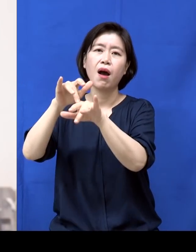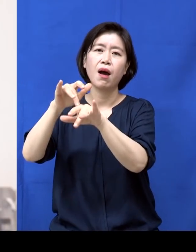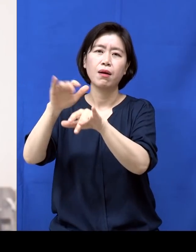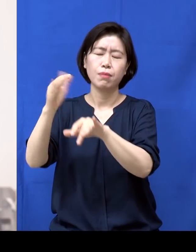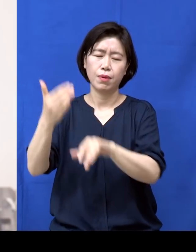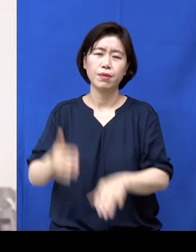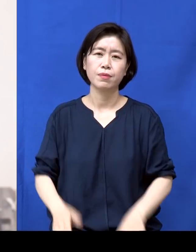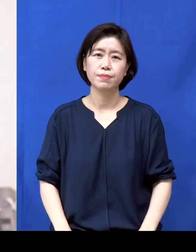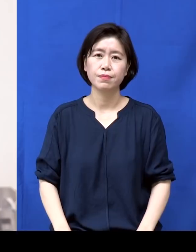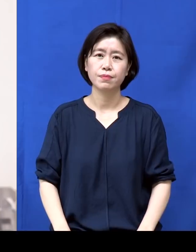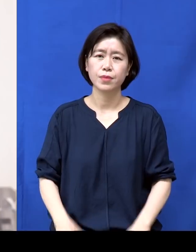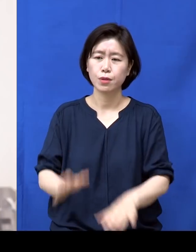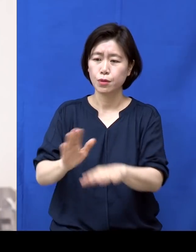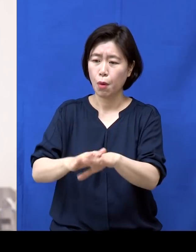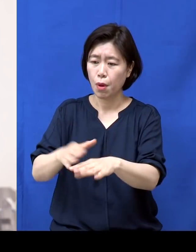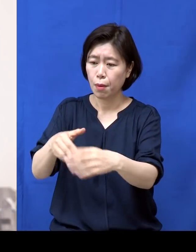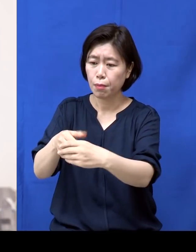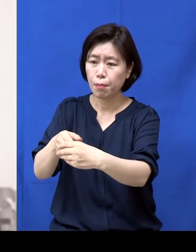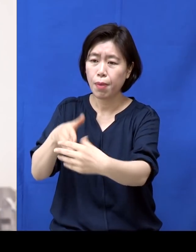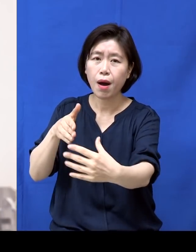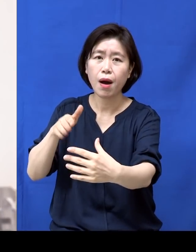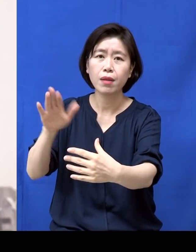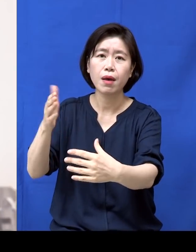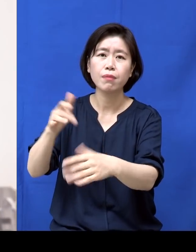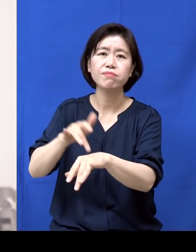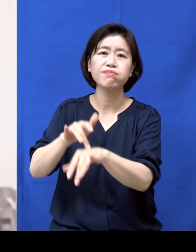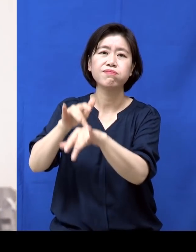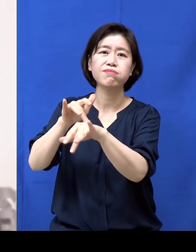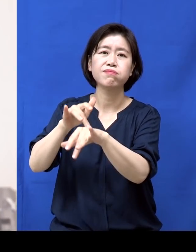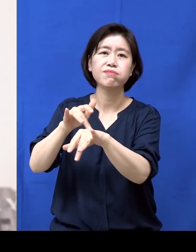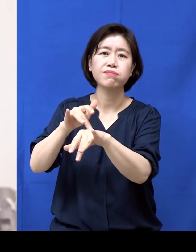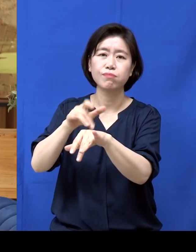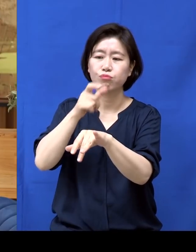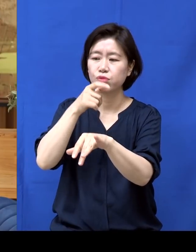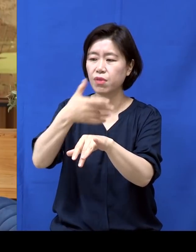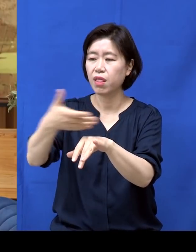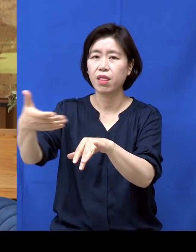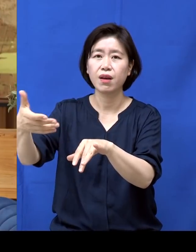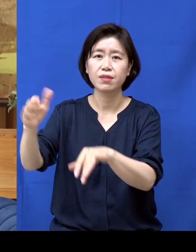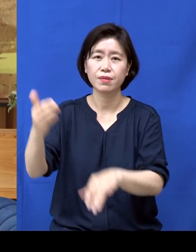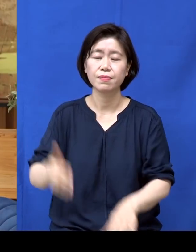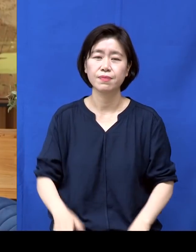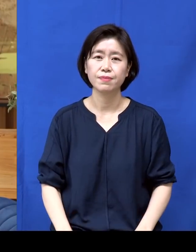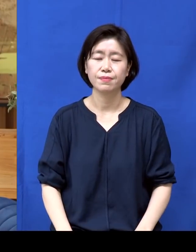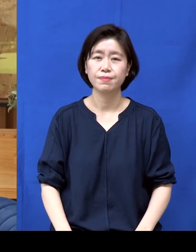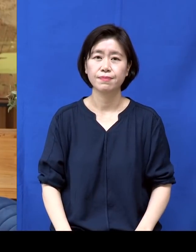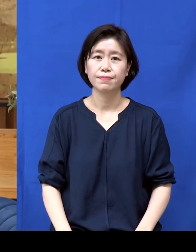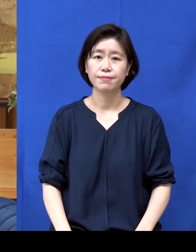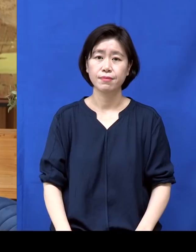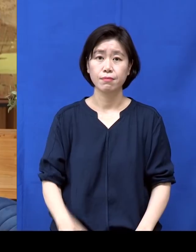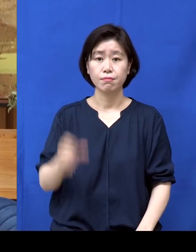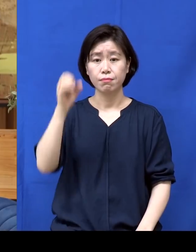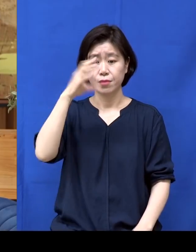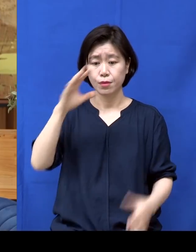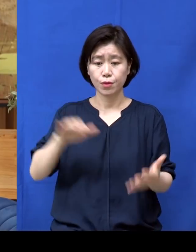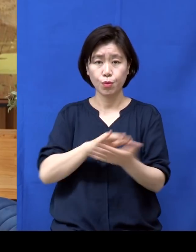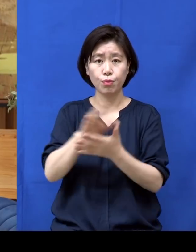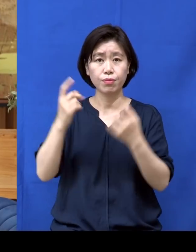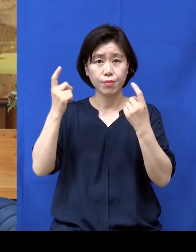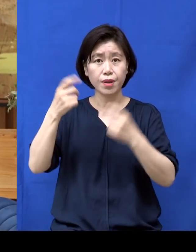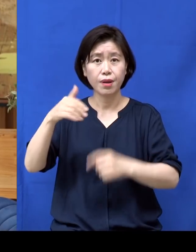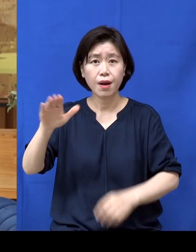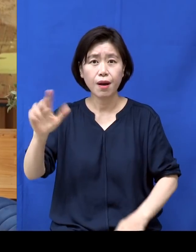휩쓸려서 잡고 있던 손을 놓쳐서 없어진 경우가 있어요. 그냥 뭐 여행을 갔다가 사고가 난 것이 아니라